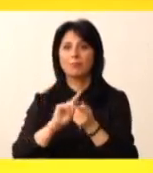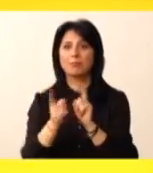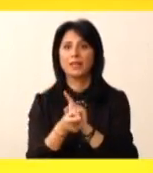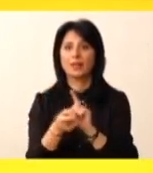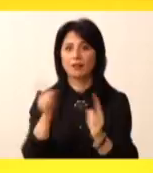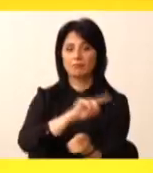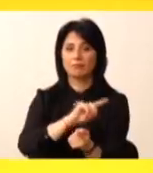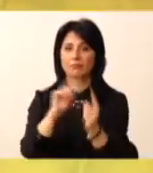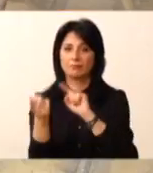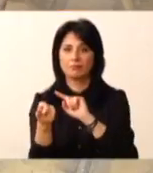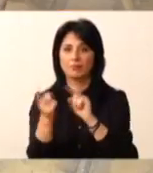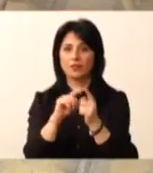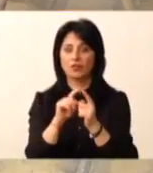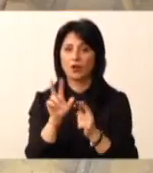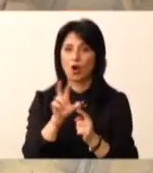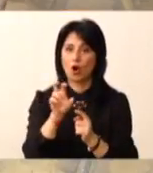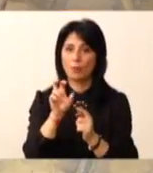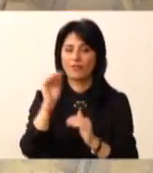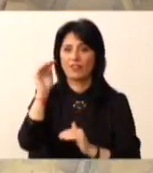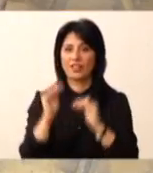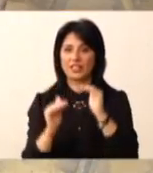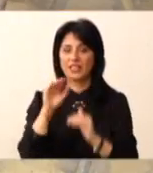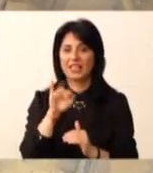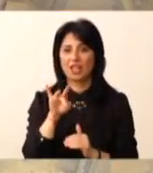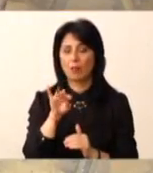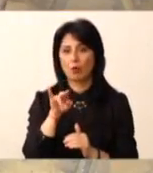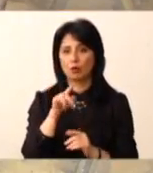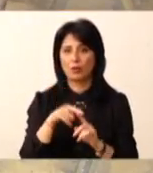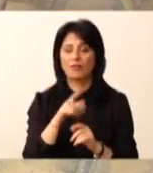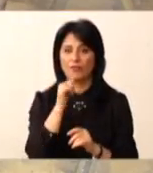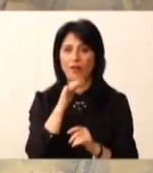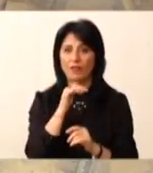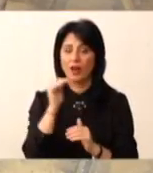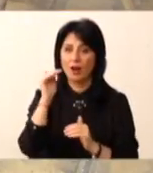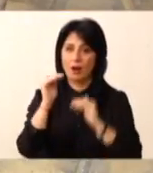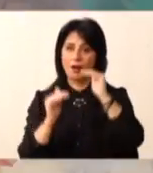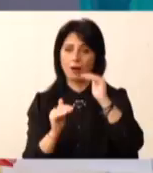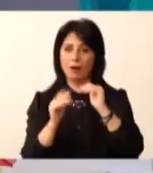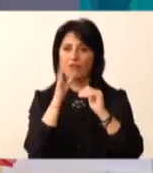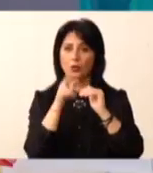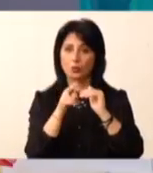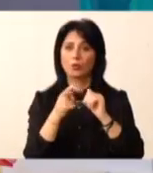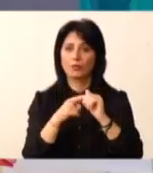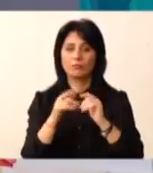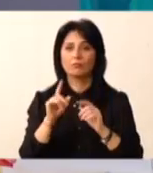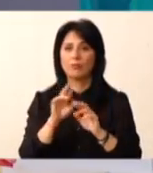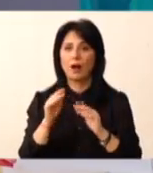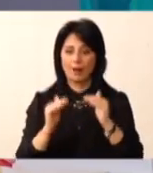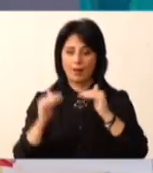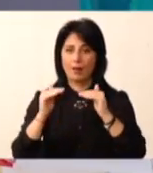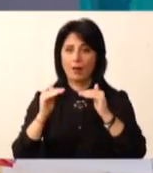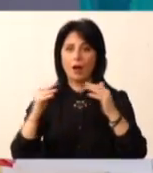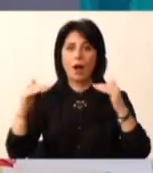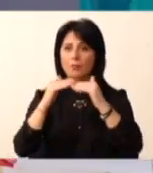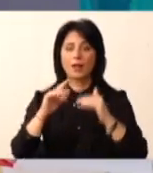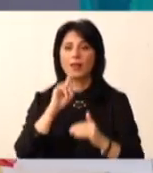ხდება. მაღალია ჰორმონების დონე, ქვეითდება თიროტროპული ჰორმონის დონე. და ქვეითა ჰორმონების დონე, აიწია თიროტროპული ჰორმონის